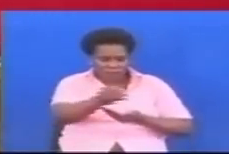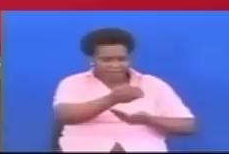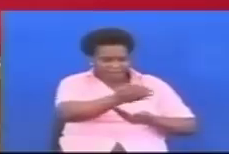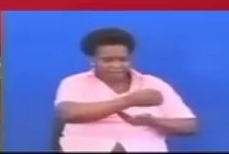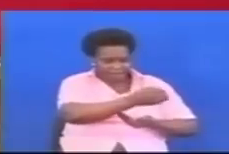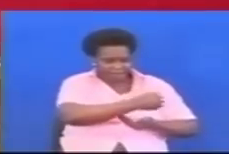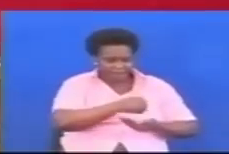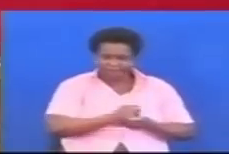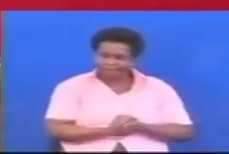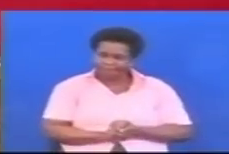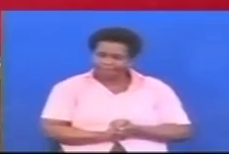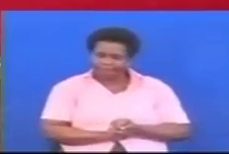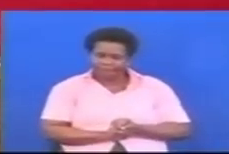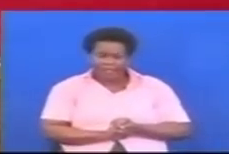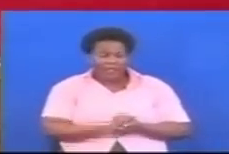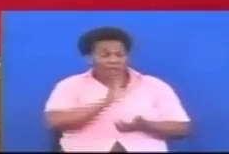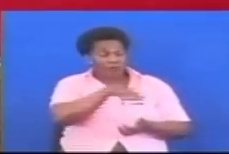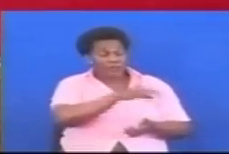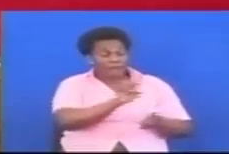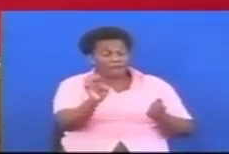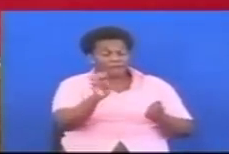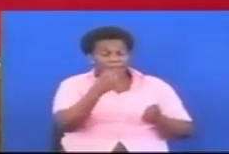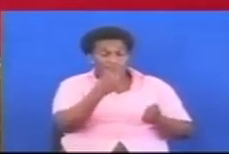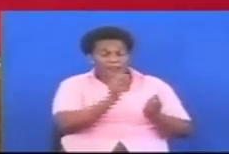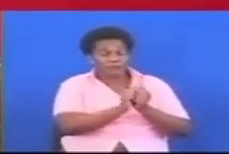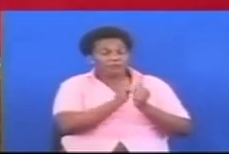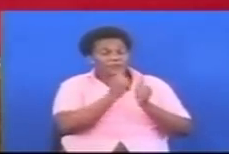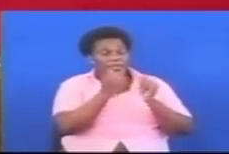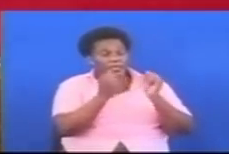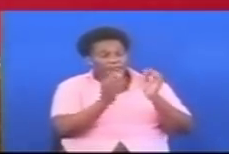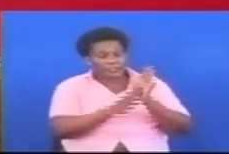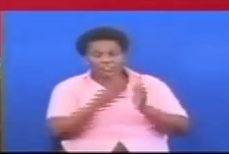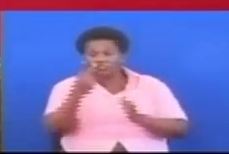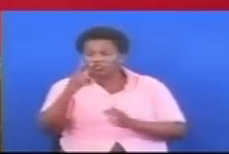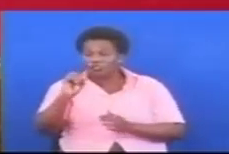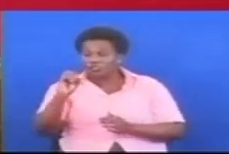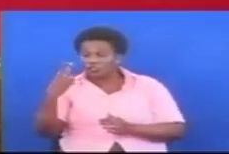mwaka wa fedha 2019-2020, Wizara ya Maji imepanga kukusanya shilingi